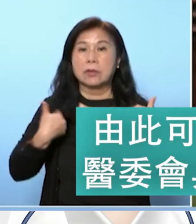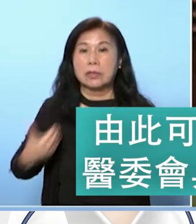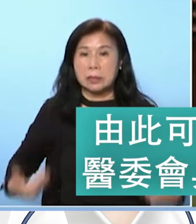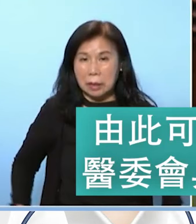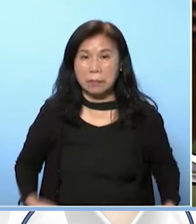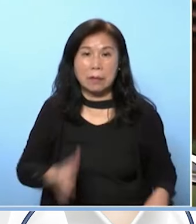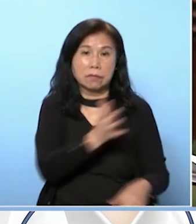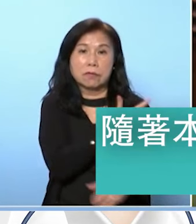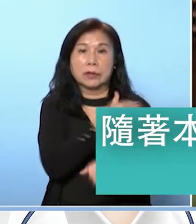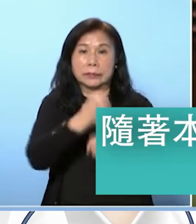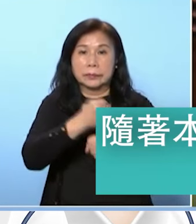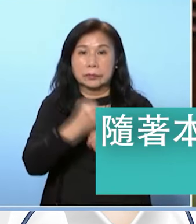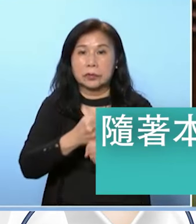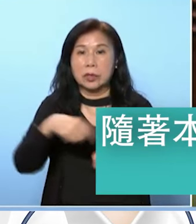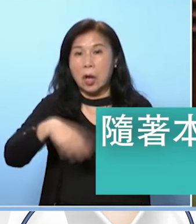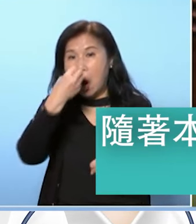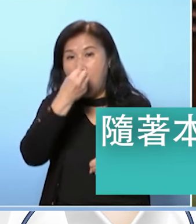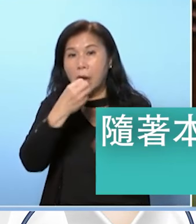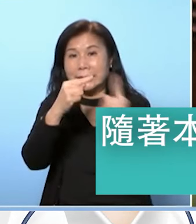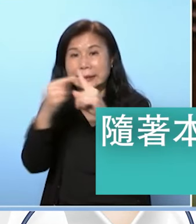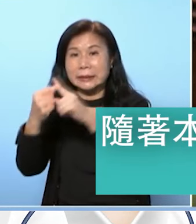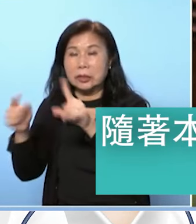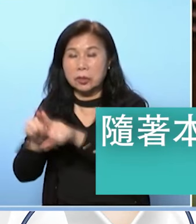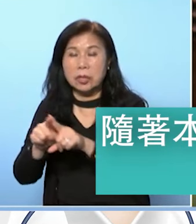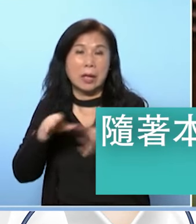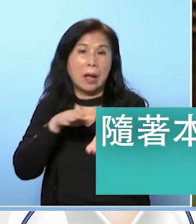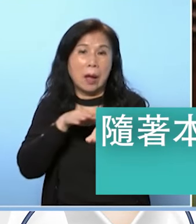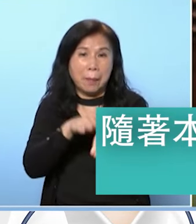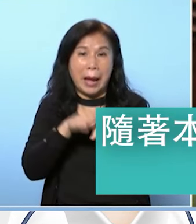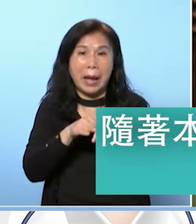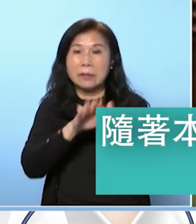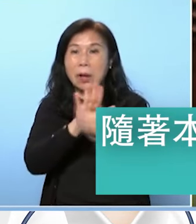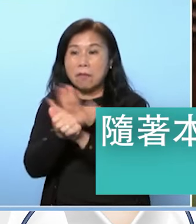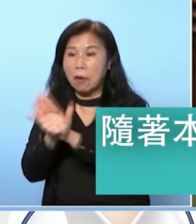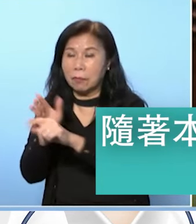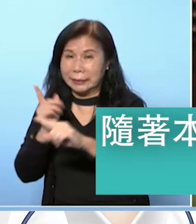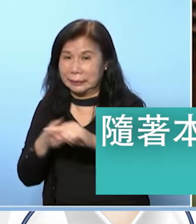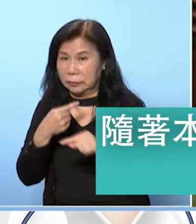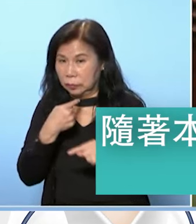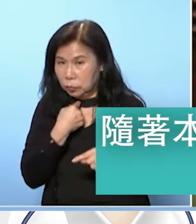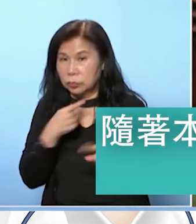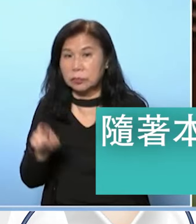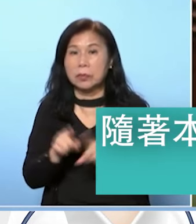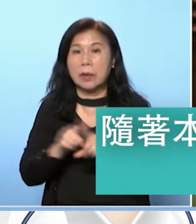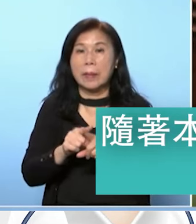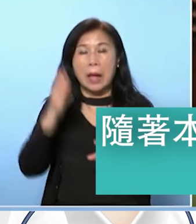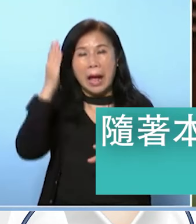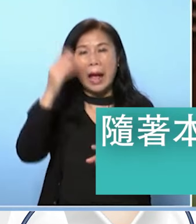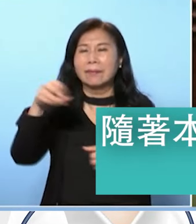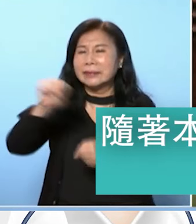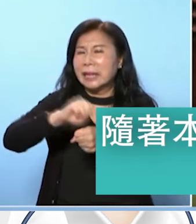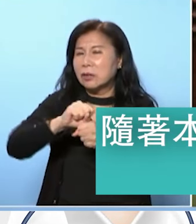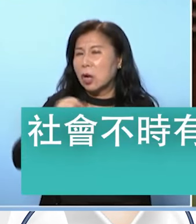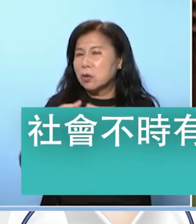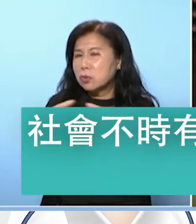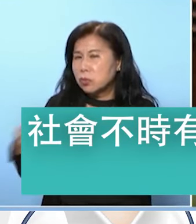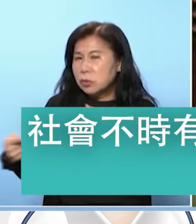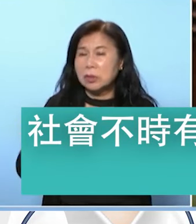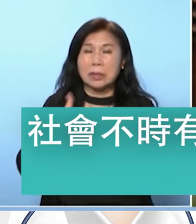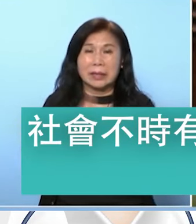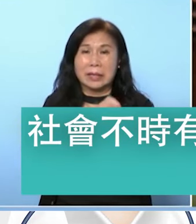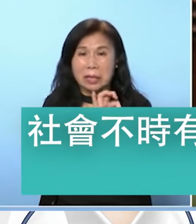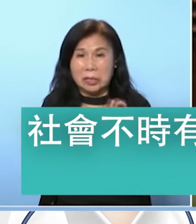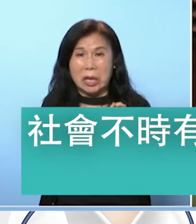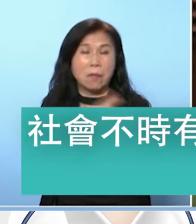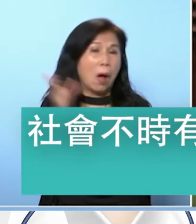功能。隨著本港市民對醫療專業服務的需要和期望不斷提高，社會不